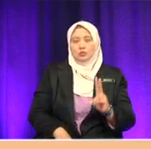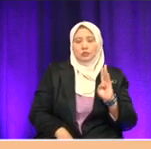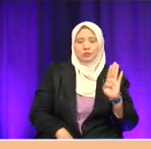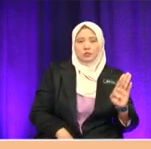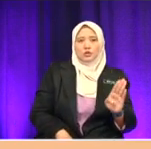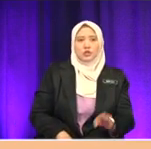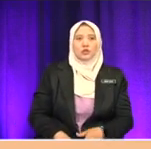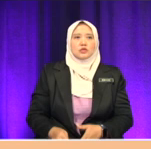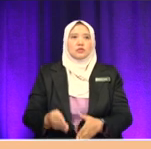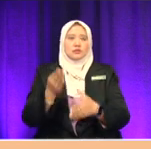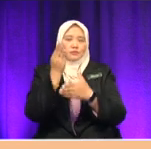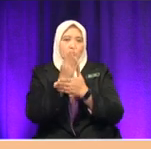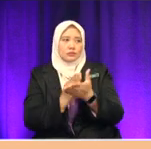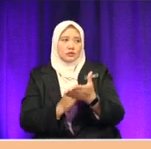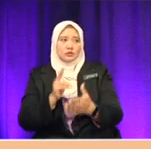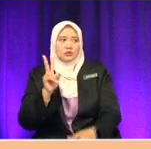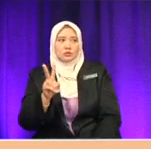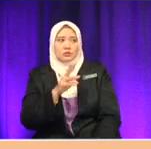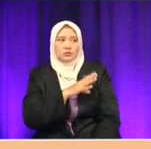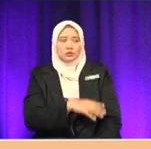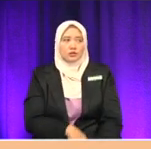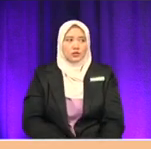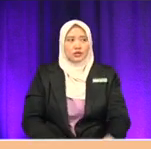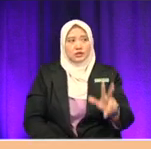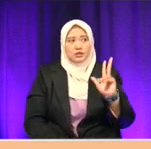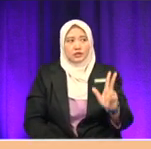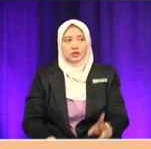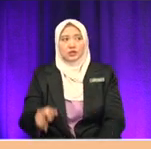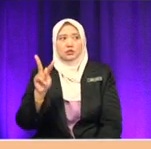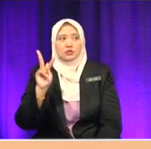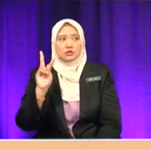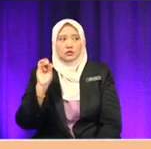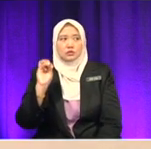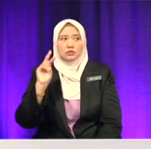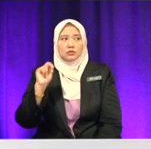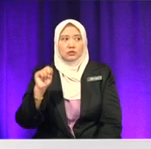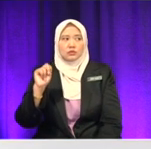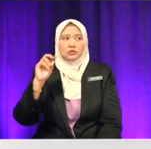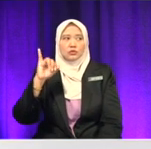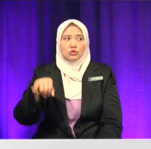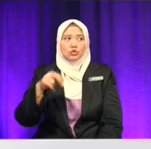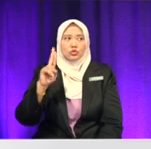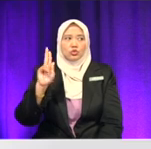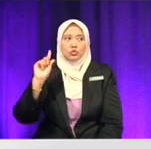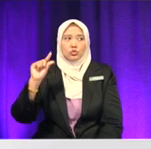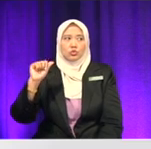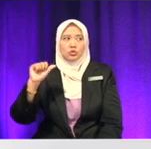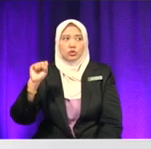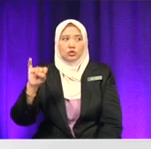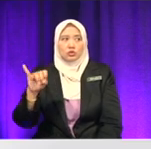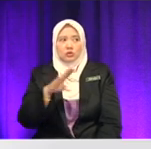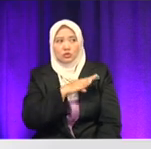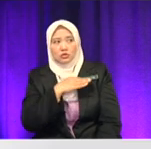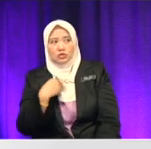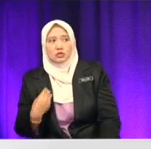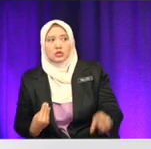Apakah jawapan anak-anak pelajar dan juga Ifan? Ifan pun kena cuba, Ifan. Baik, cikgu. Okey, bagi masa sekejap. Kau dah siap, boleh angkat jawapan. Ifan dah kunci